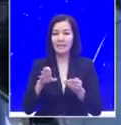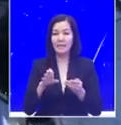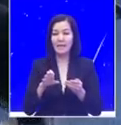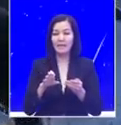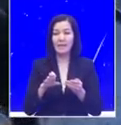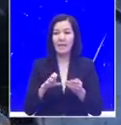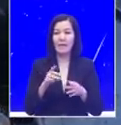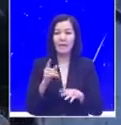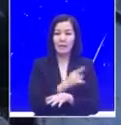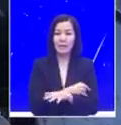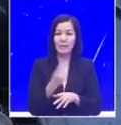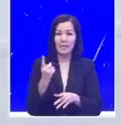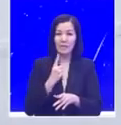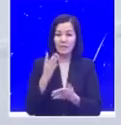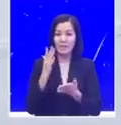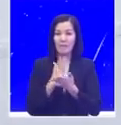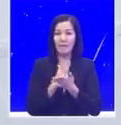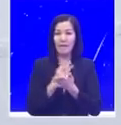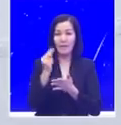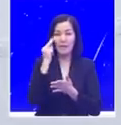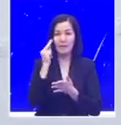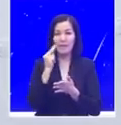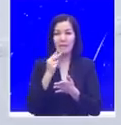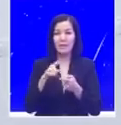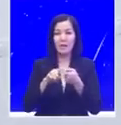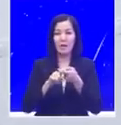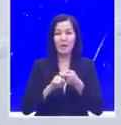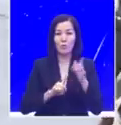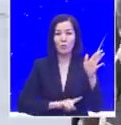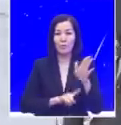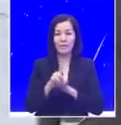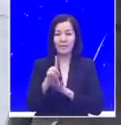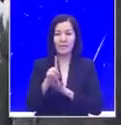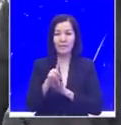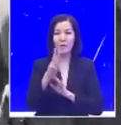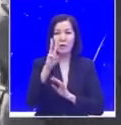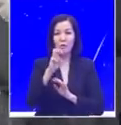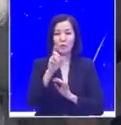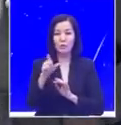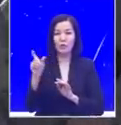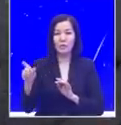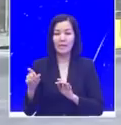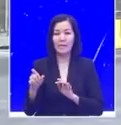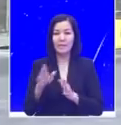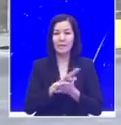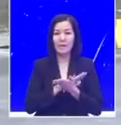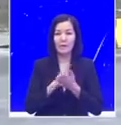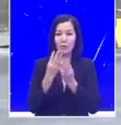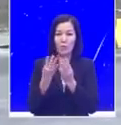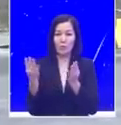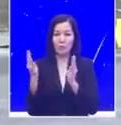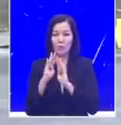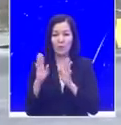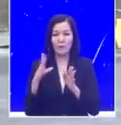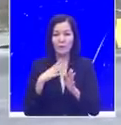кезекшілікке қойылған. Жалпы көршелден жер жаханға індет тарала бастаған уақыт ішінде 300-ге жуық адам санитарлық оқшаулауға